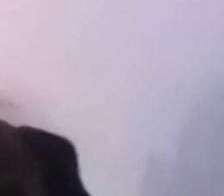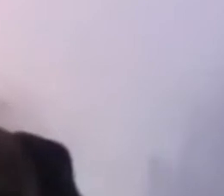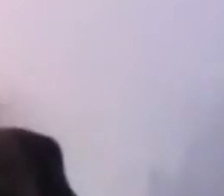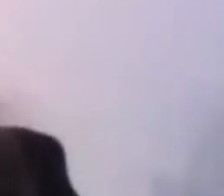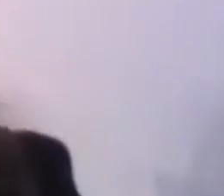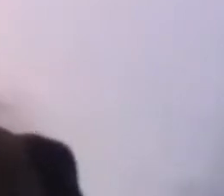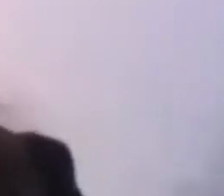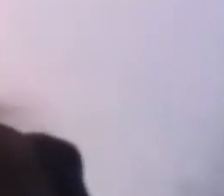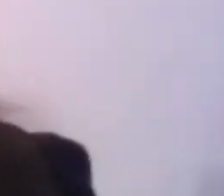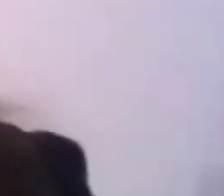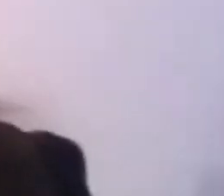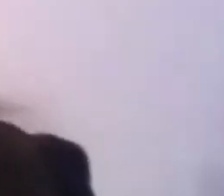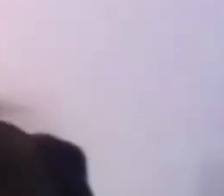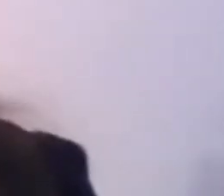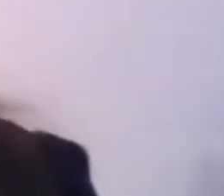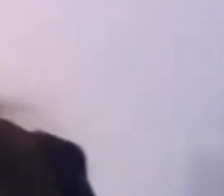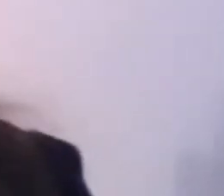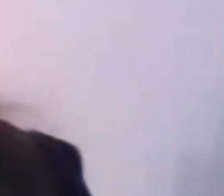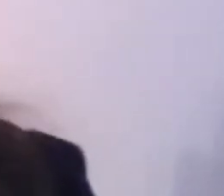discordance génétique, intéressant, voilà qui explique.